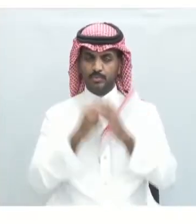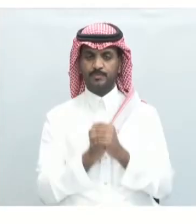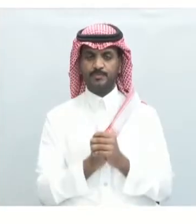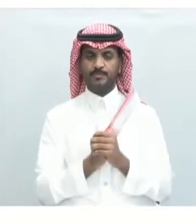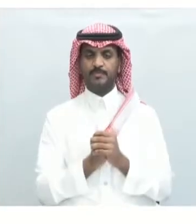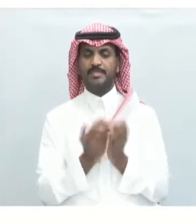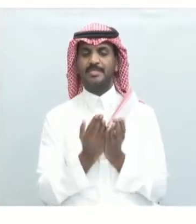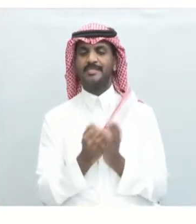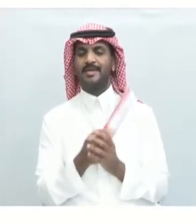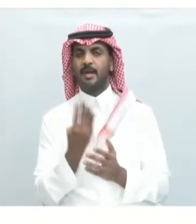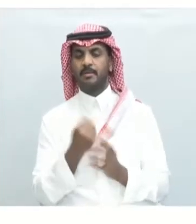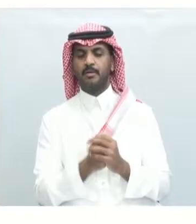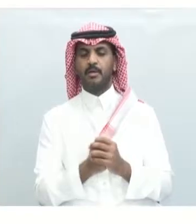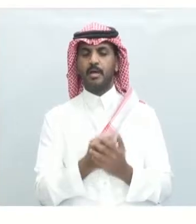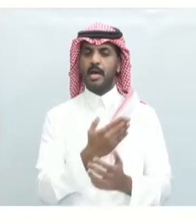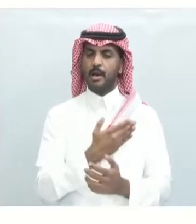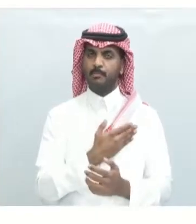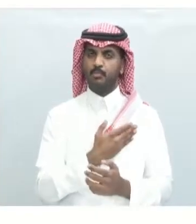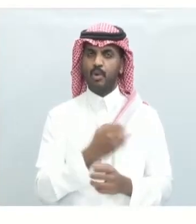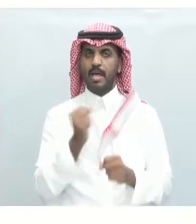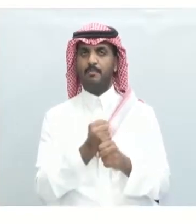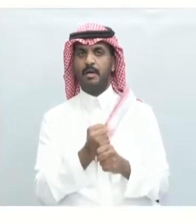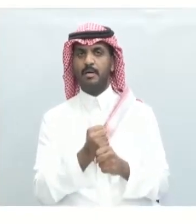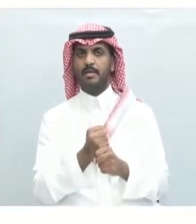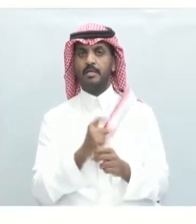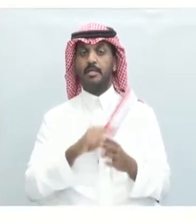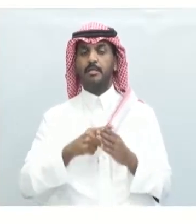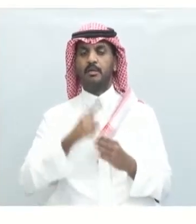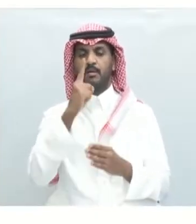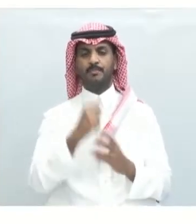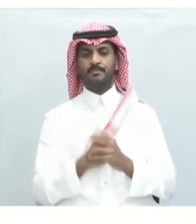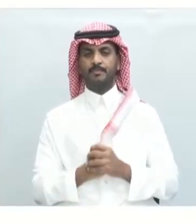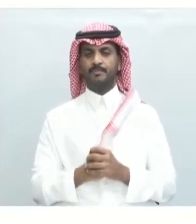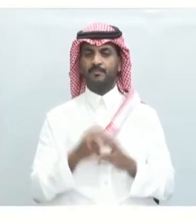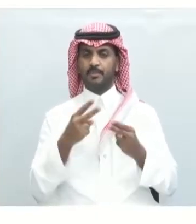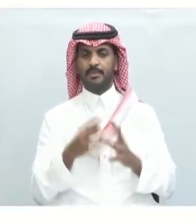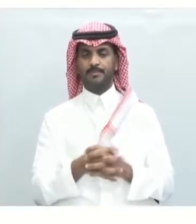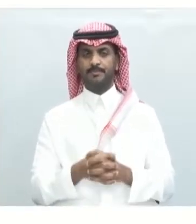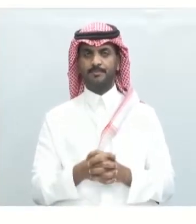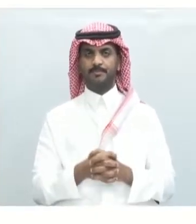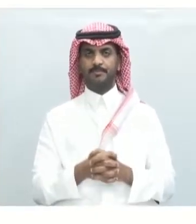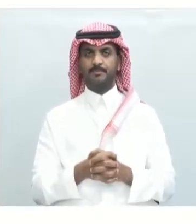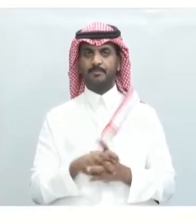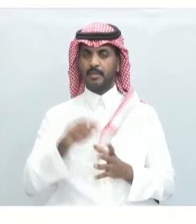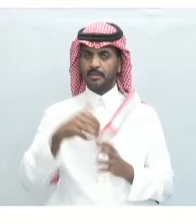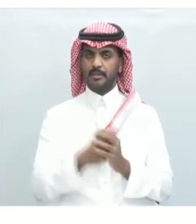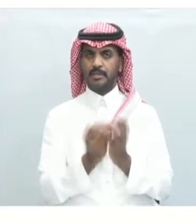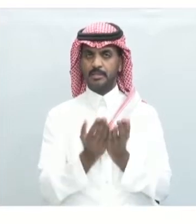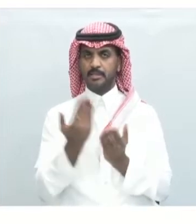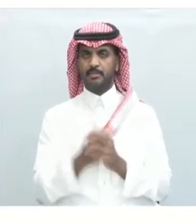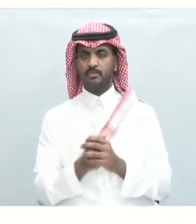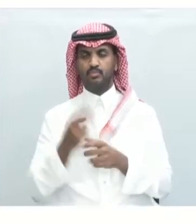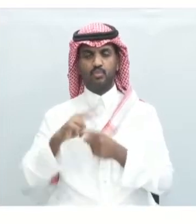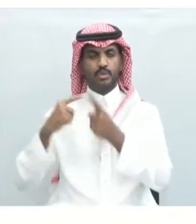احب الاعمال الى الله في قسم الحديث في البدايه كما تعودنا ناتي الى الدرس السابق